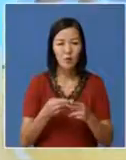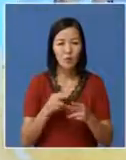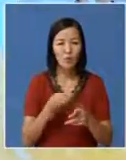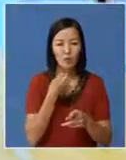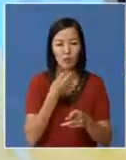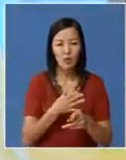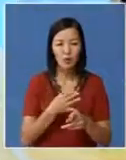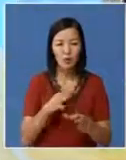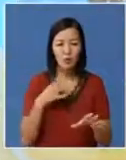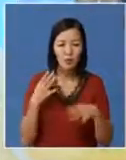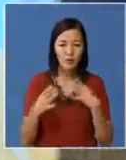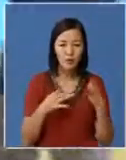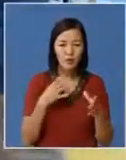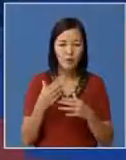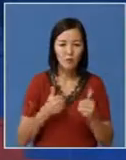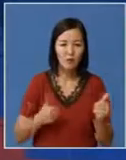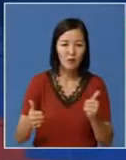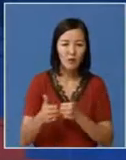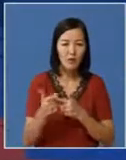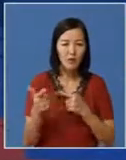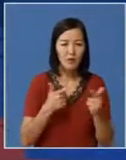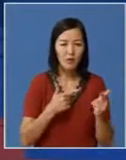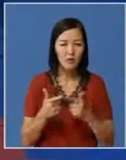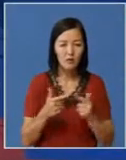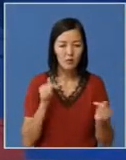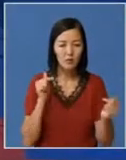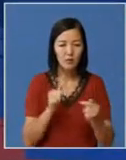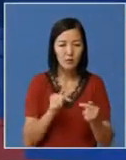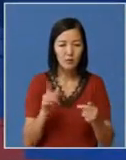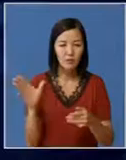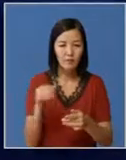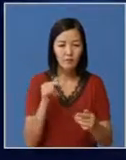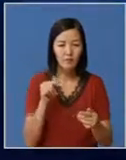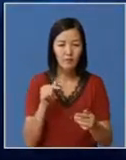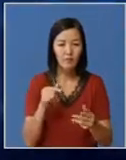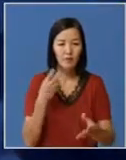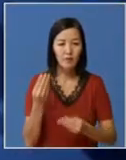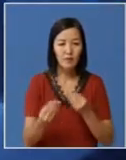базу, выкладывается по максимуму и готова оказать достойное сопротивление всем соперникам.